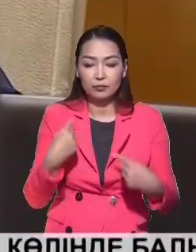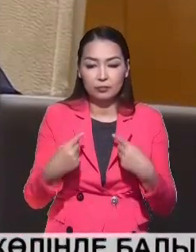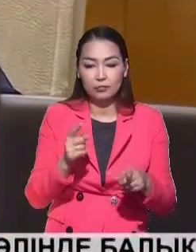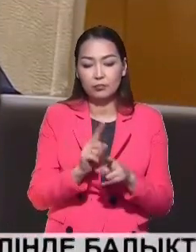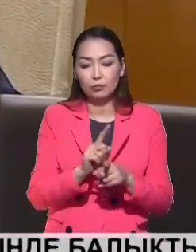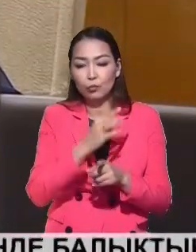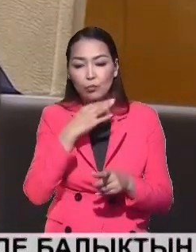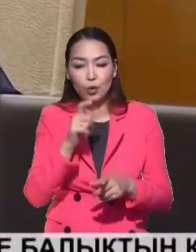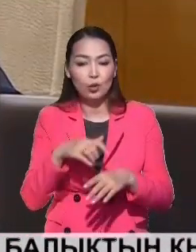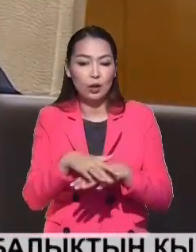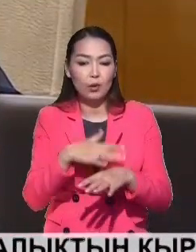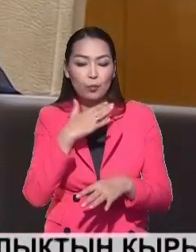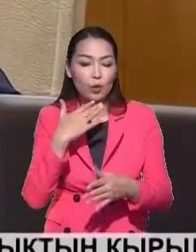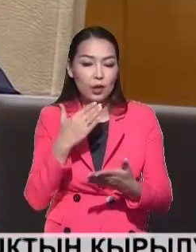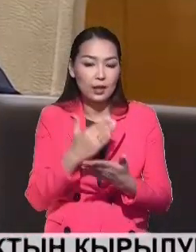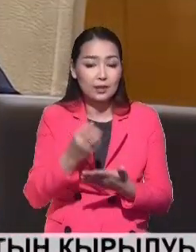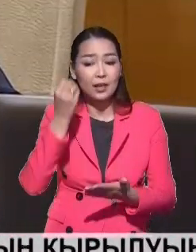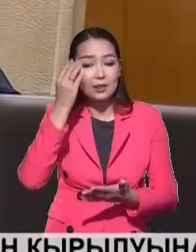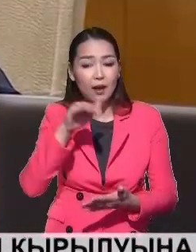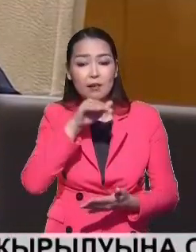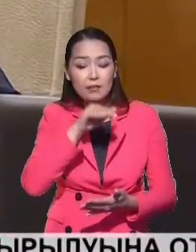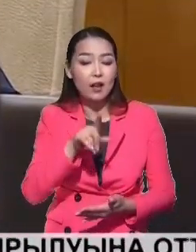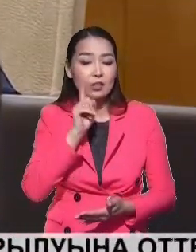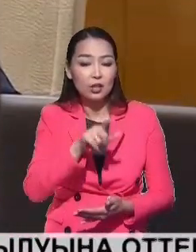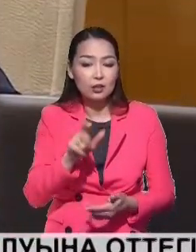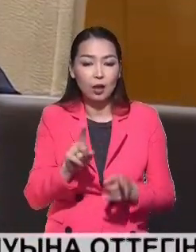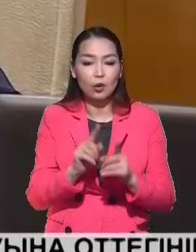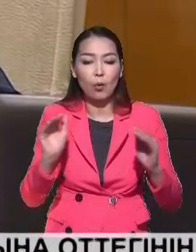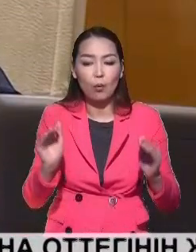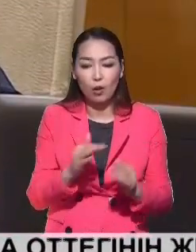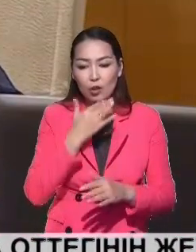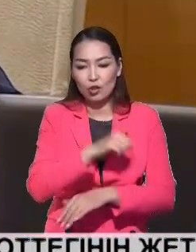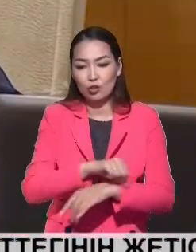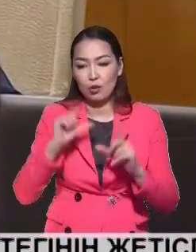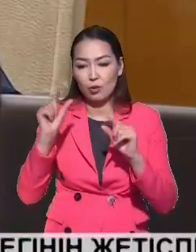қаншама. Бұл елімізде дарынды, талантты жастардың азаюына алып келуде.